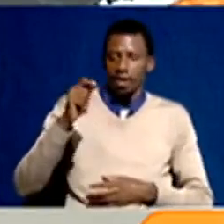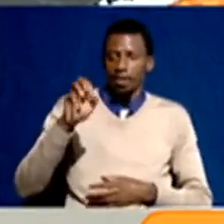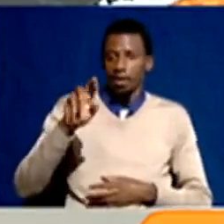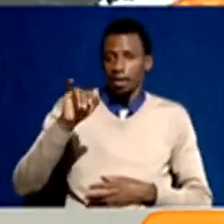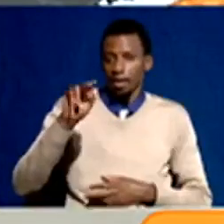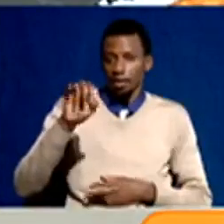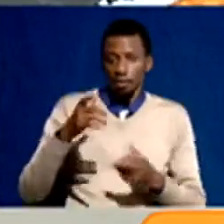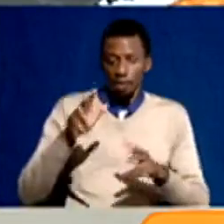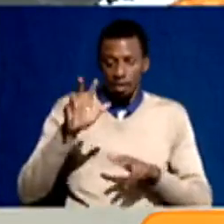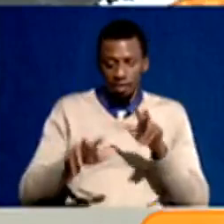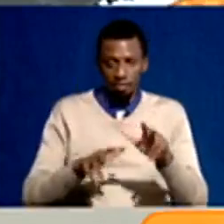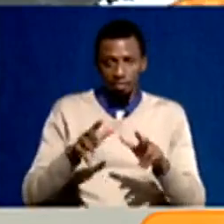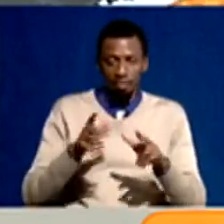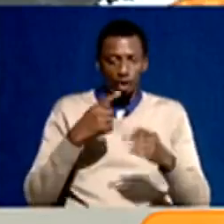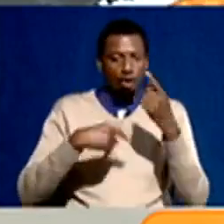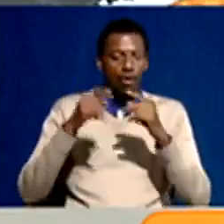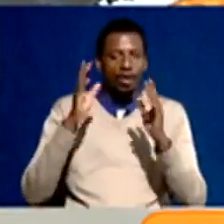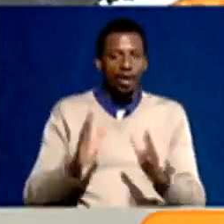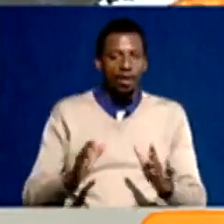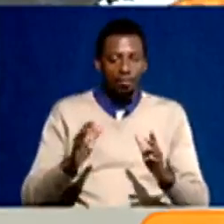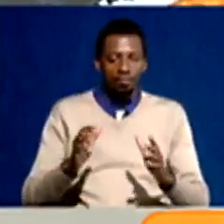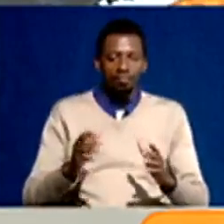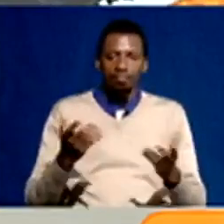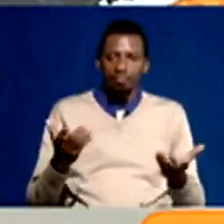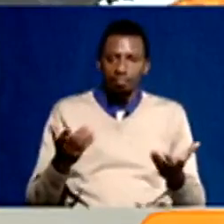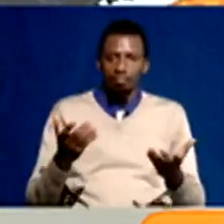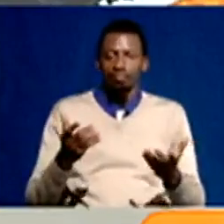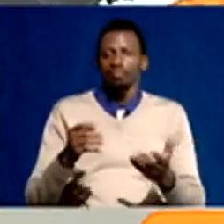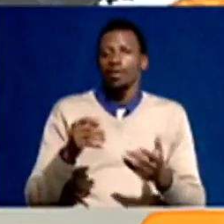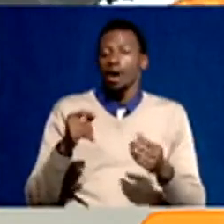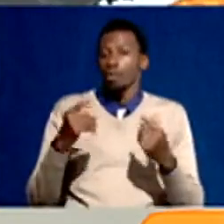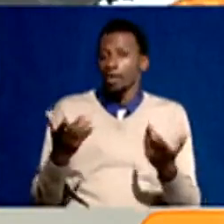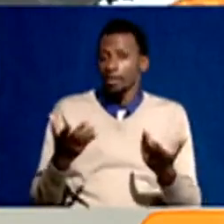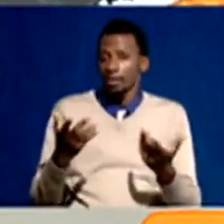ndio washindi wa bonasi ya Shabiki Jackpot ya shilingi